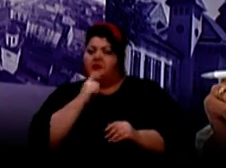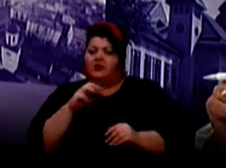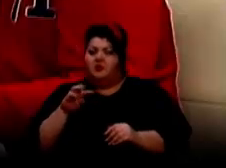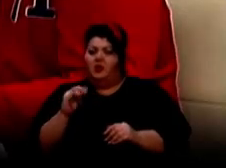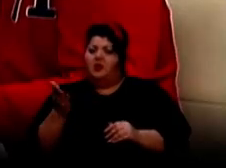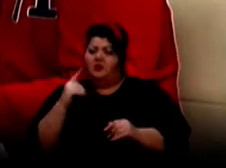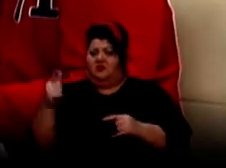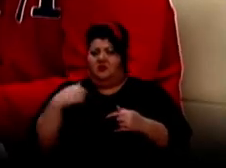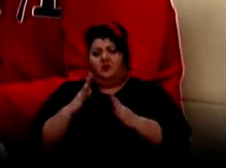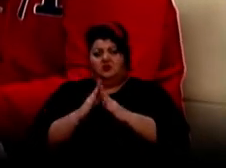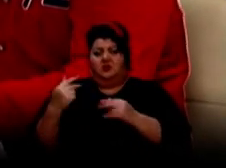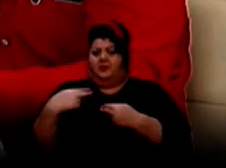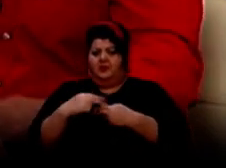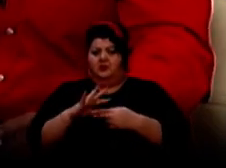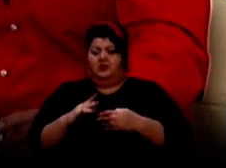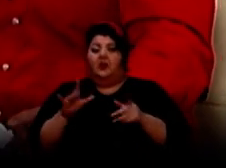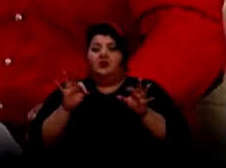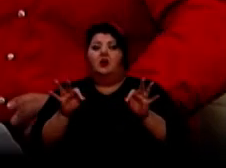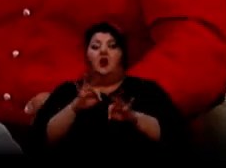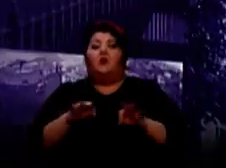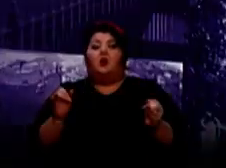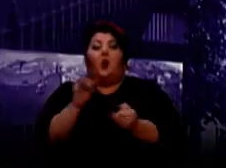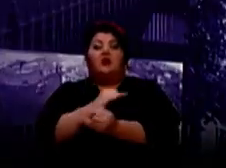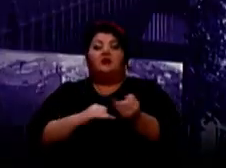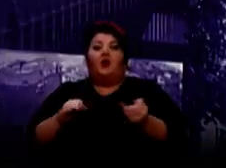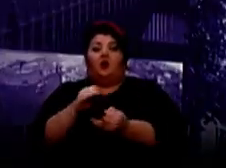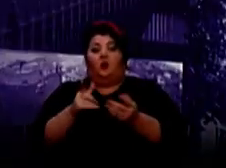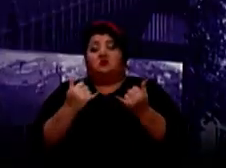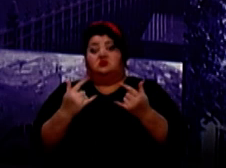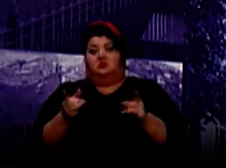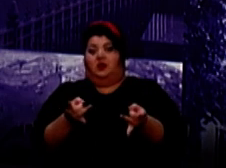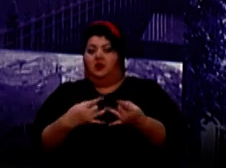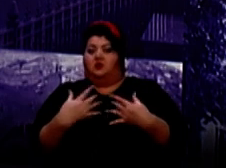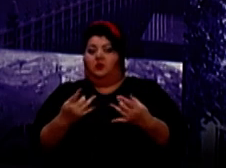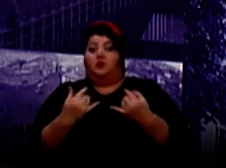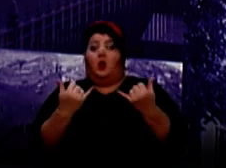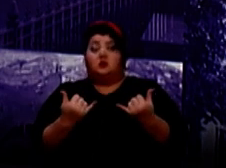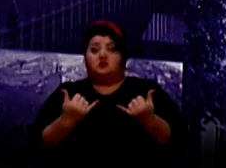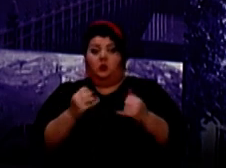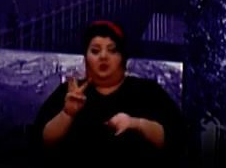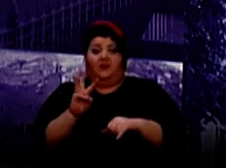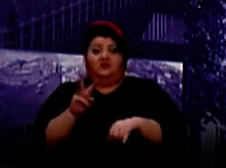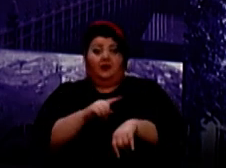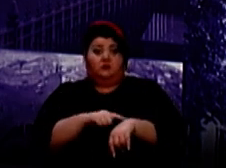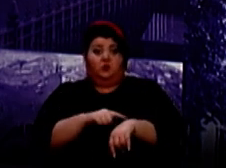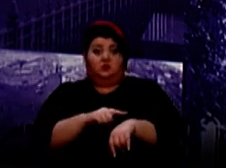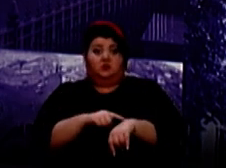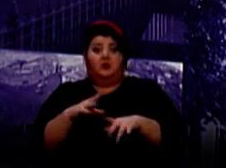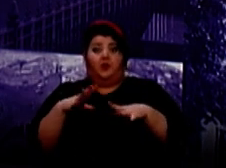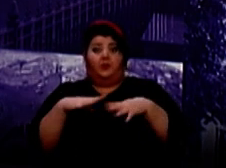будемо перебувати. Тепер стосовно діалогу з підприємцями, які про щойно мені розповідали. Сьогодні о 3-й годині